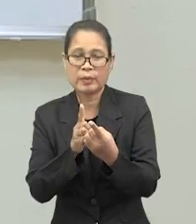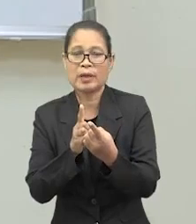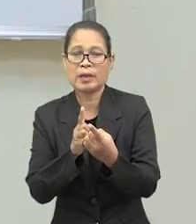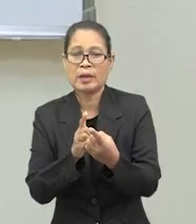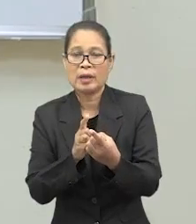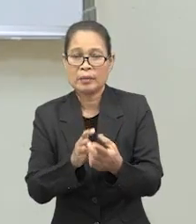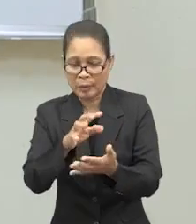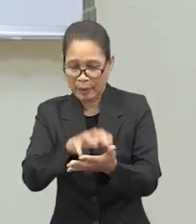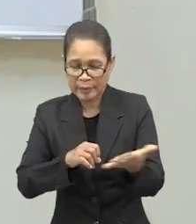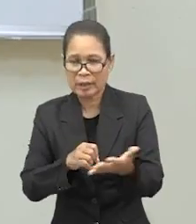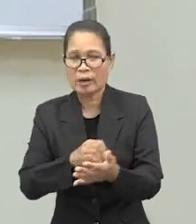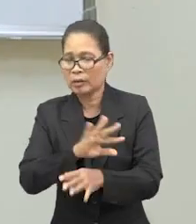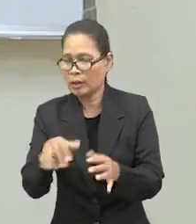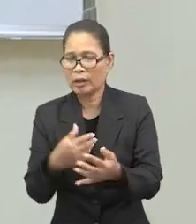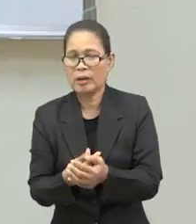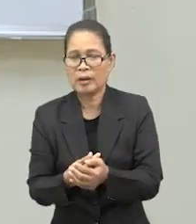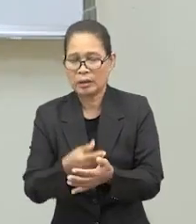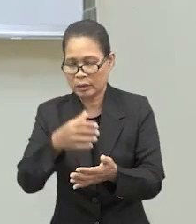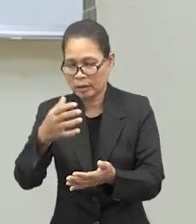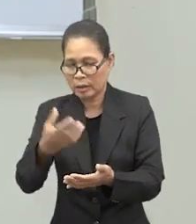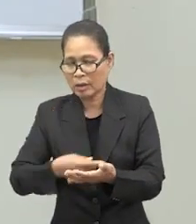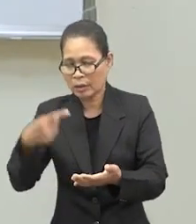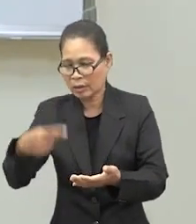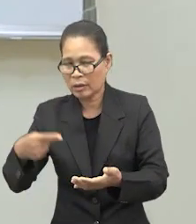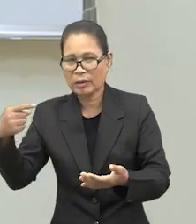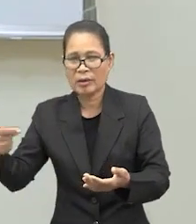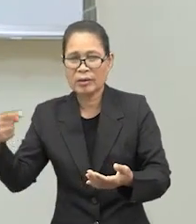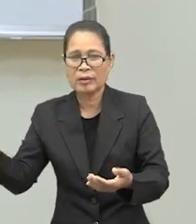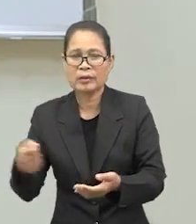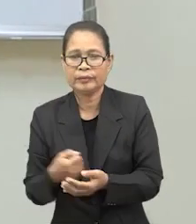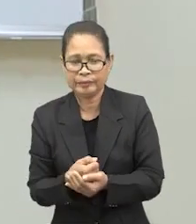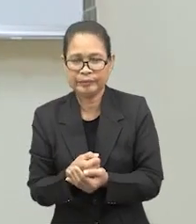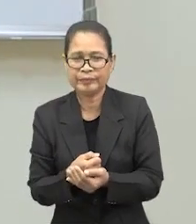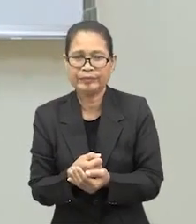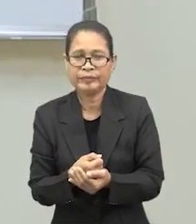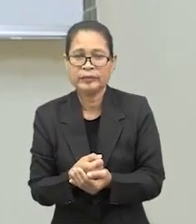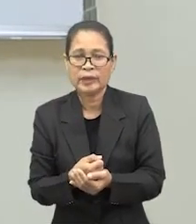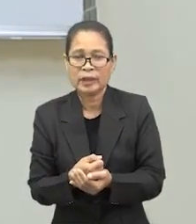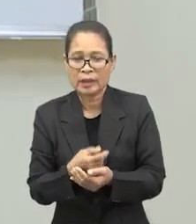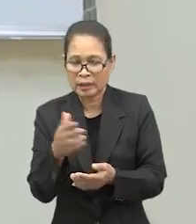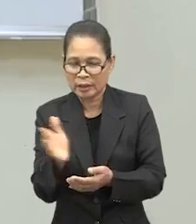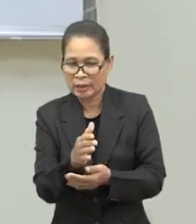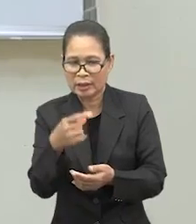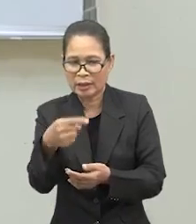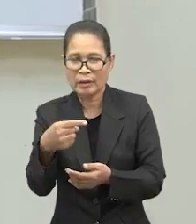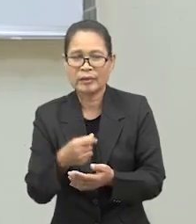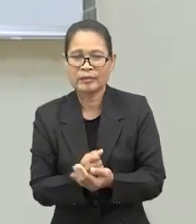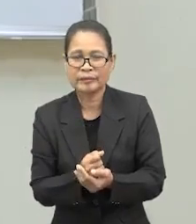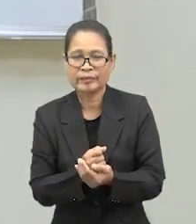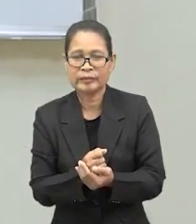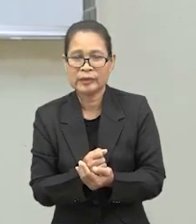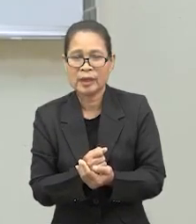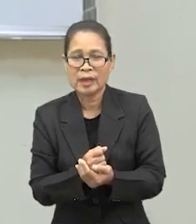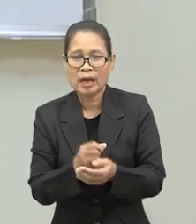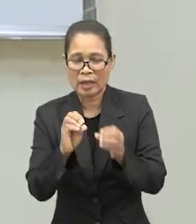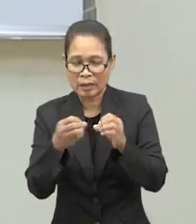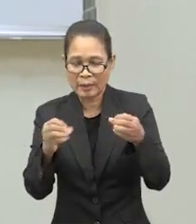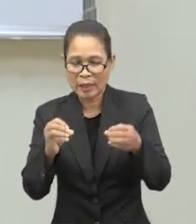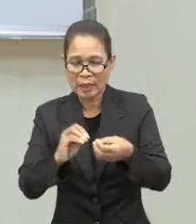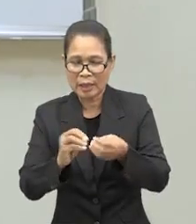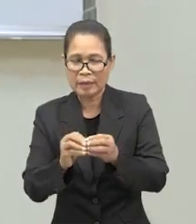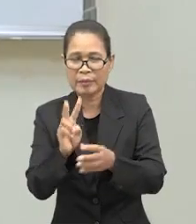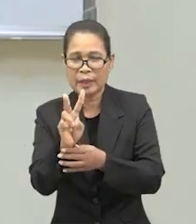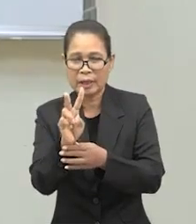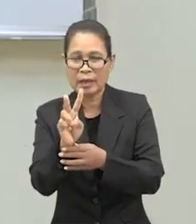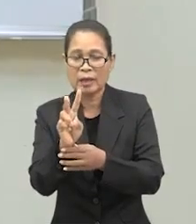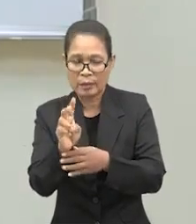con từng ngõ khnề bàn chụp nơi phần mà vị thị đọ từng ngõ đọ đọ đọ anh ấy có đọ khăng này có đọ